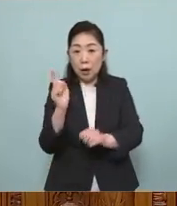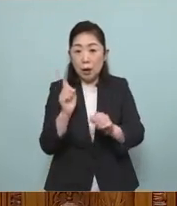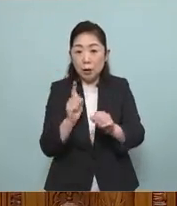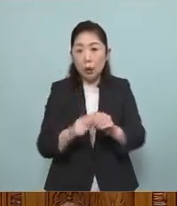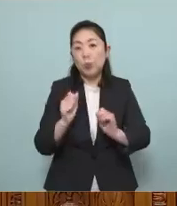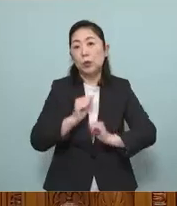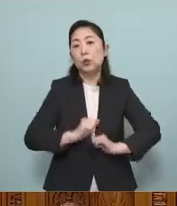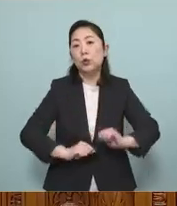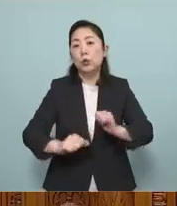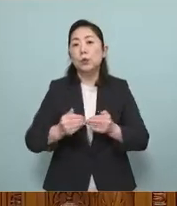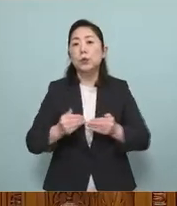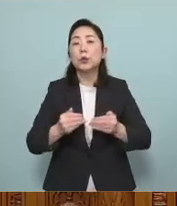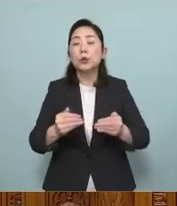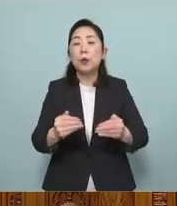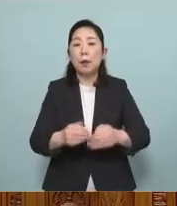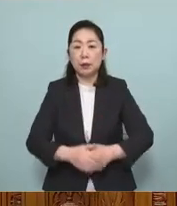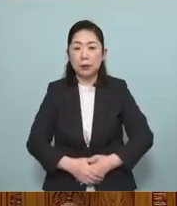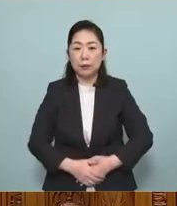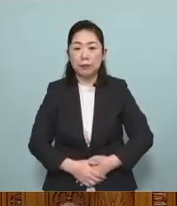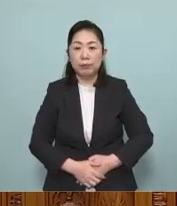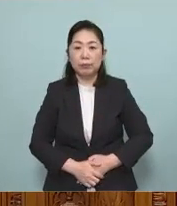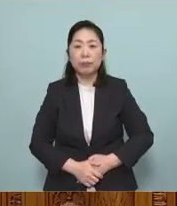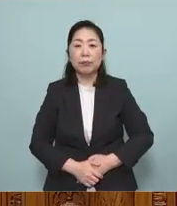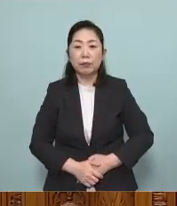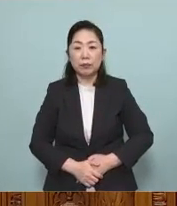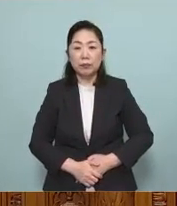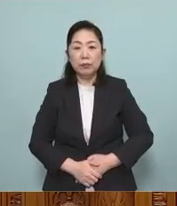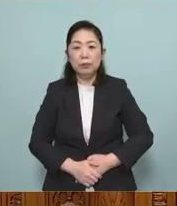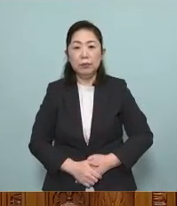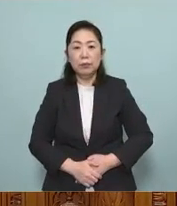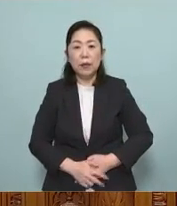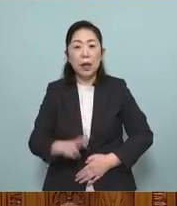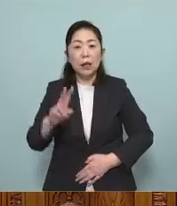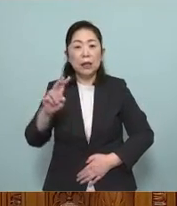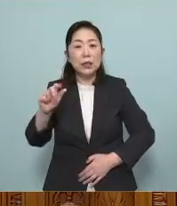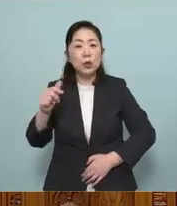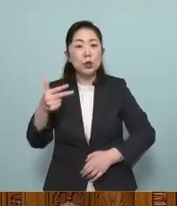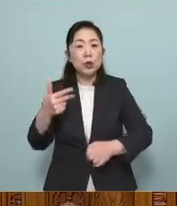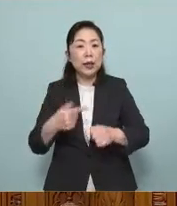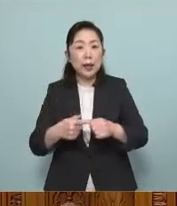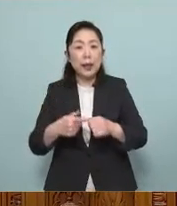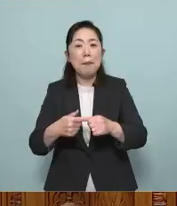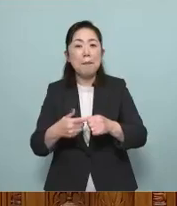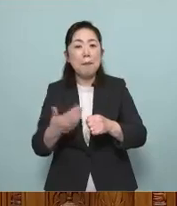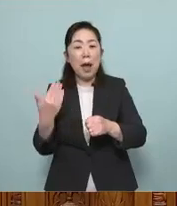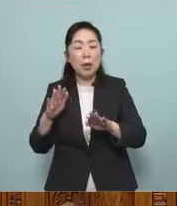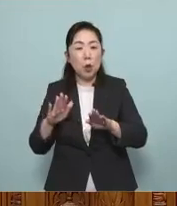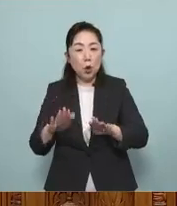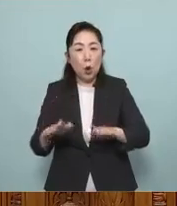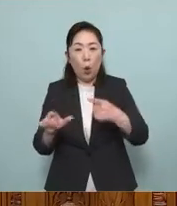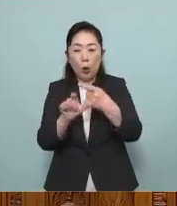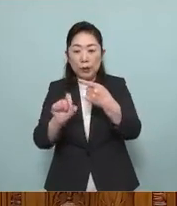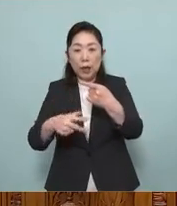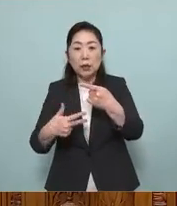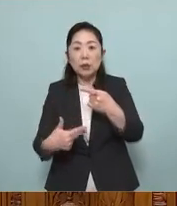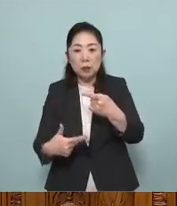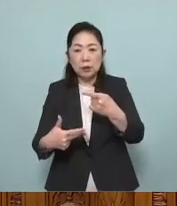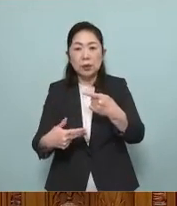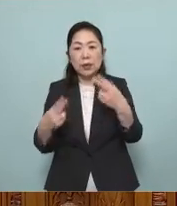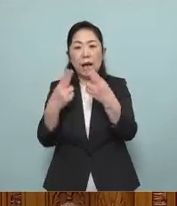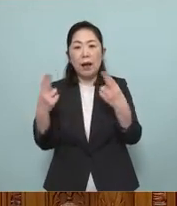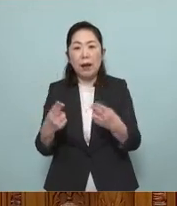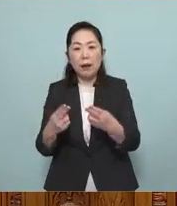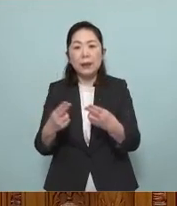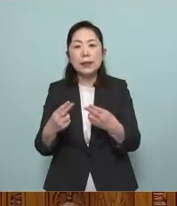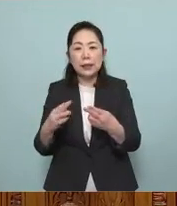めます。27年前の今 阪神・淡路大震災が発生